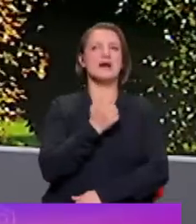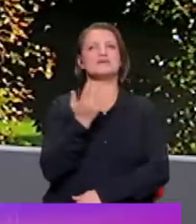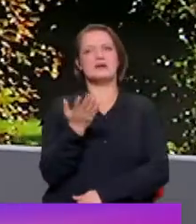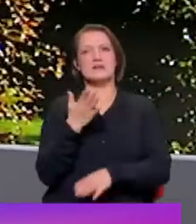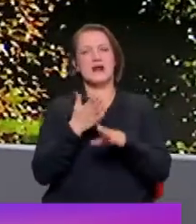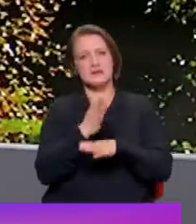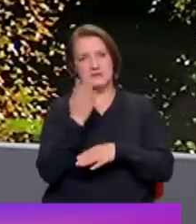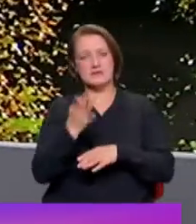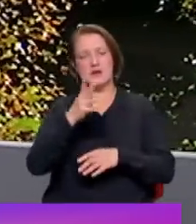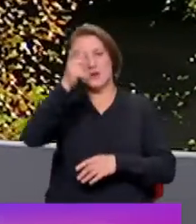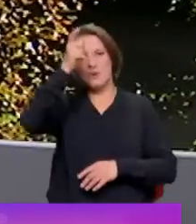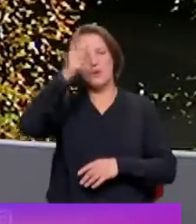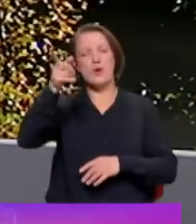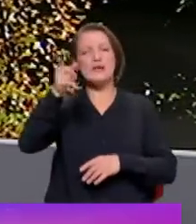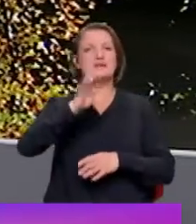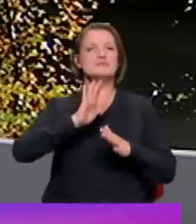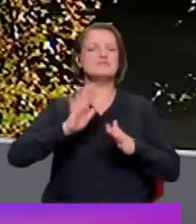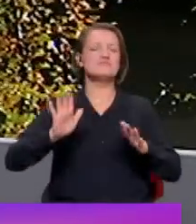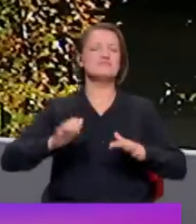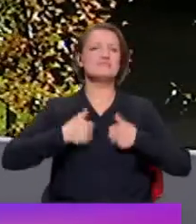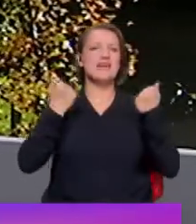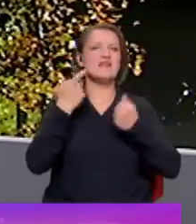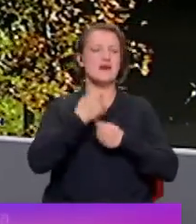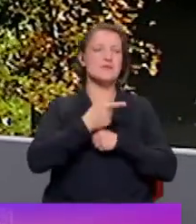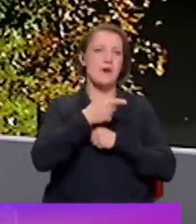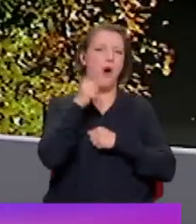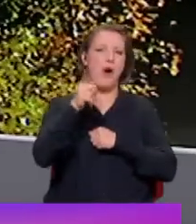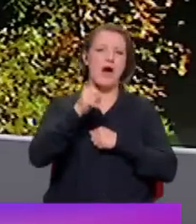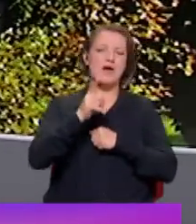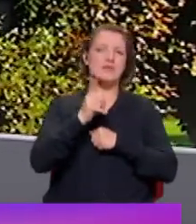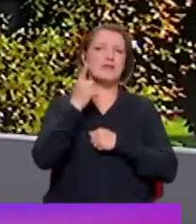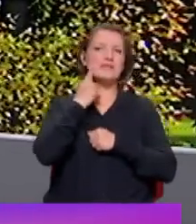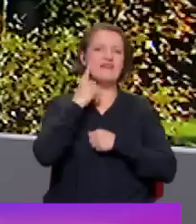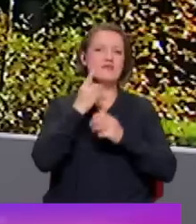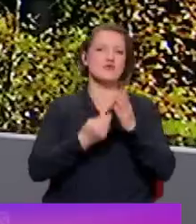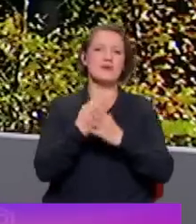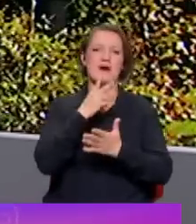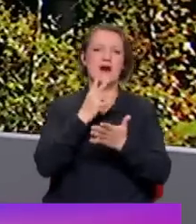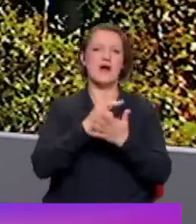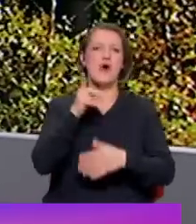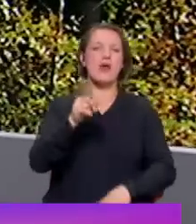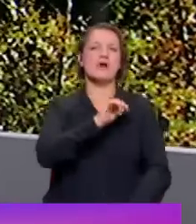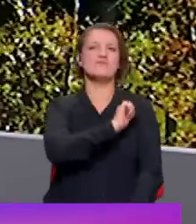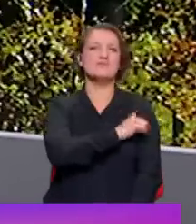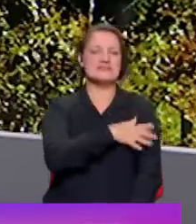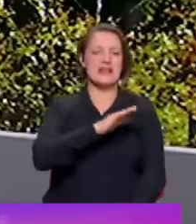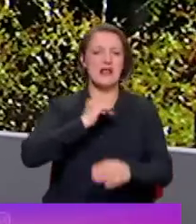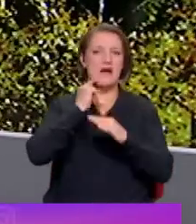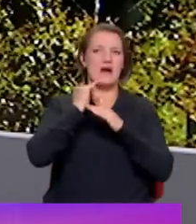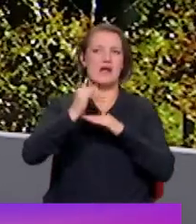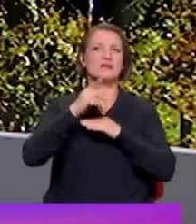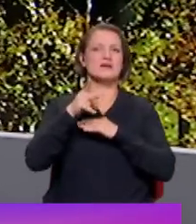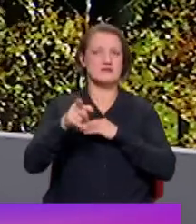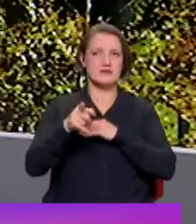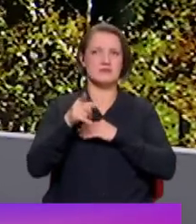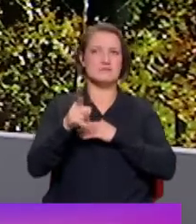aslında dünyanın devleri orada o devletin kurulmasına karar vermiş oradaki Filistin halkı da bunu Eee göğüsleyecek